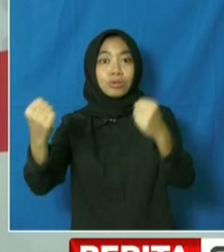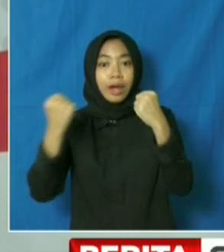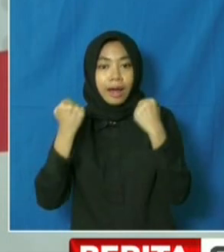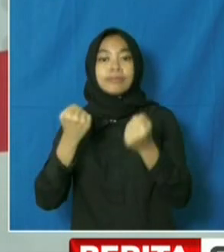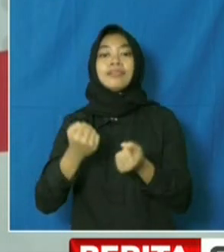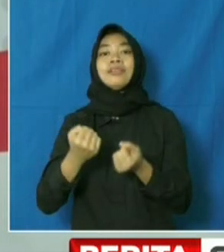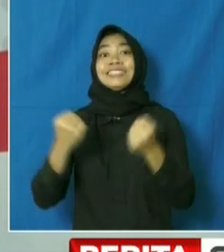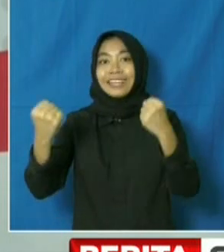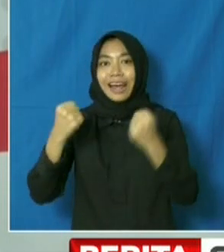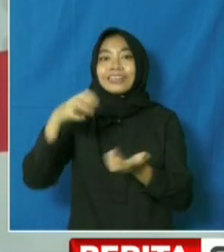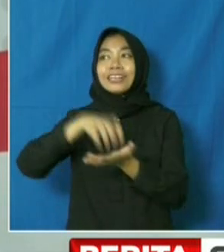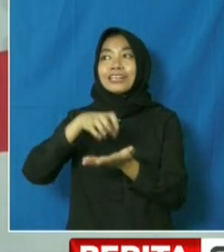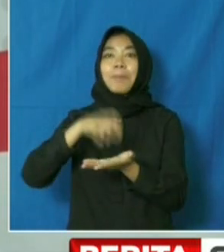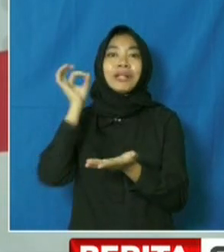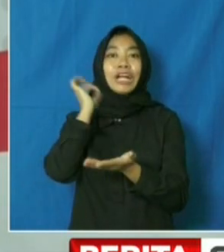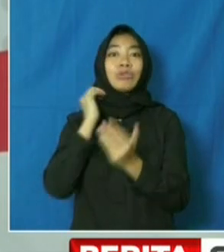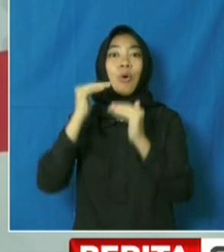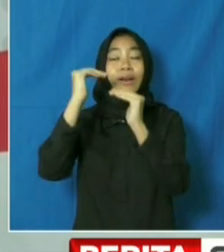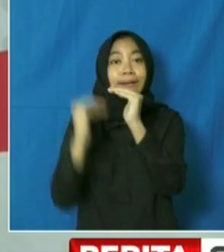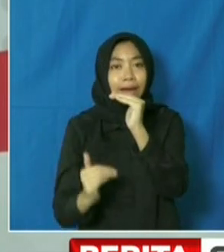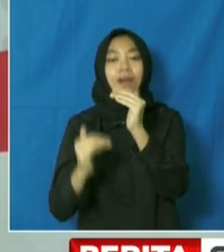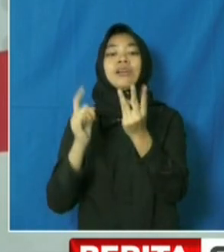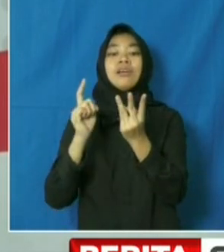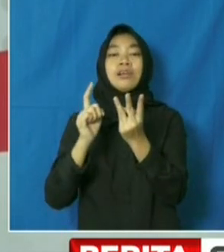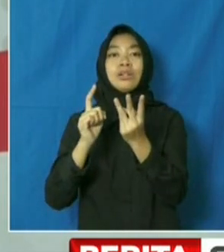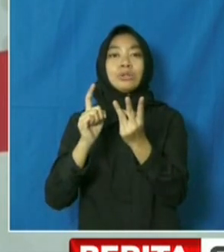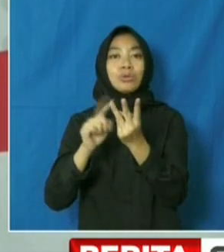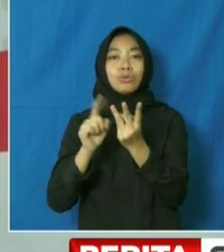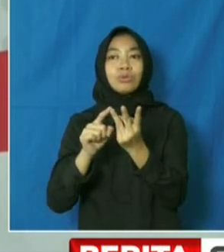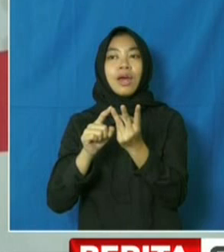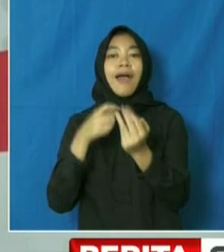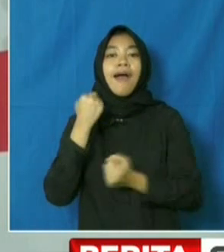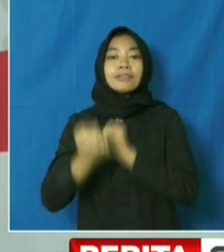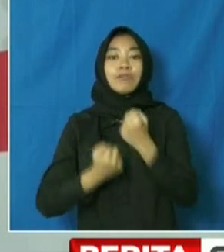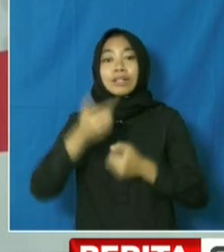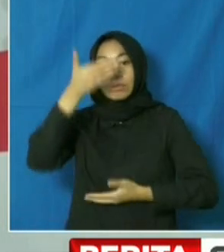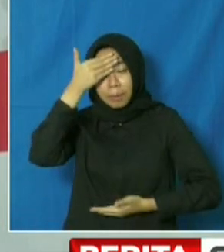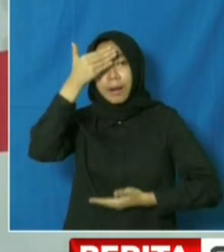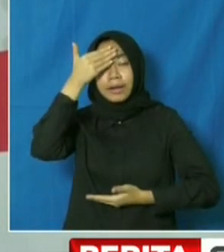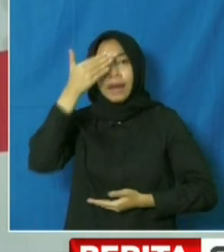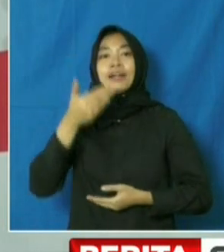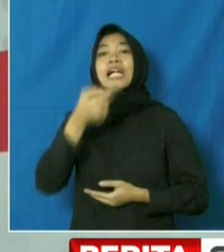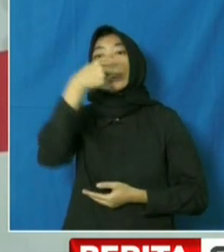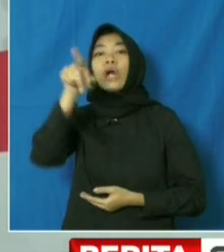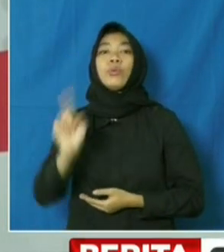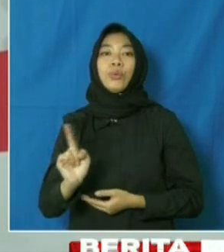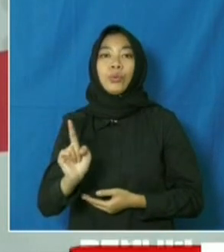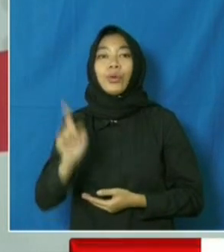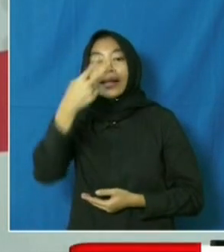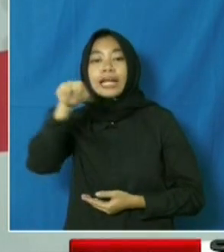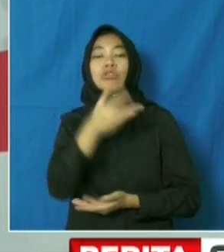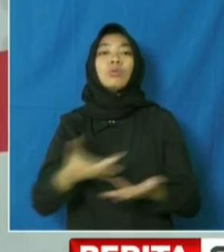kawasannya rendah di dalam potensi penyebaran melaksanakan aktivitas ibadah dengan memperhatikan aspek